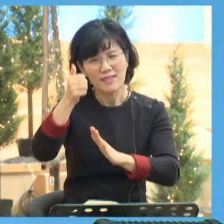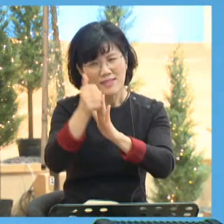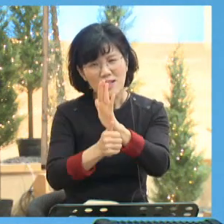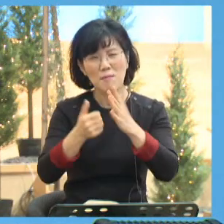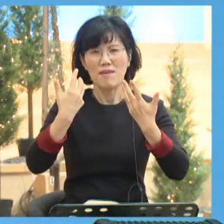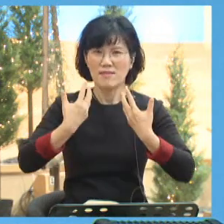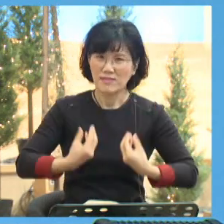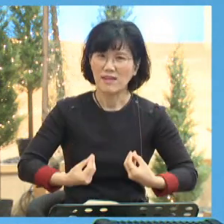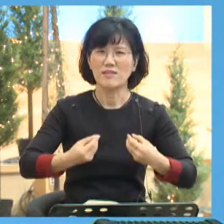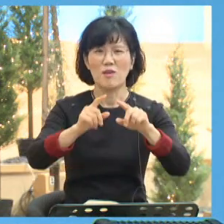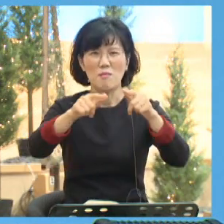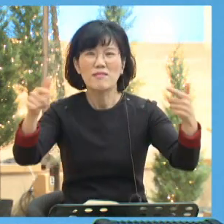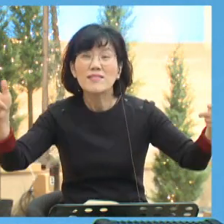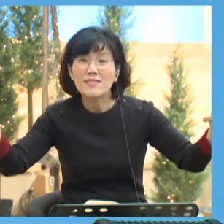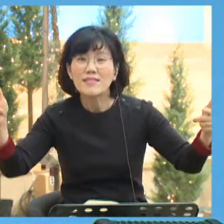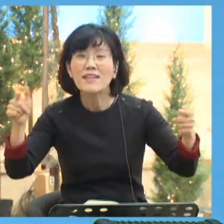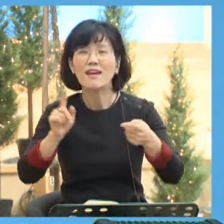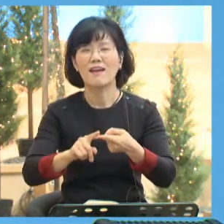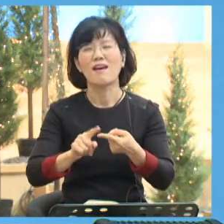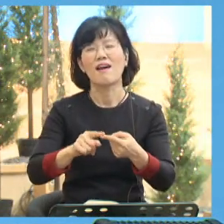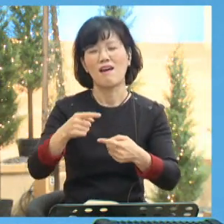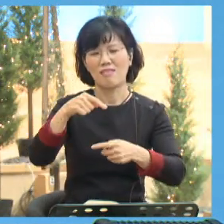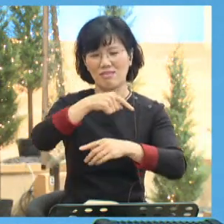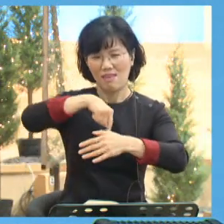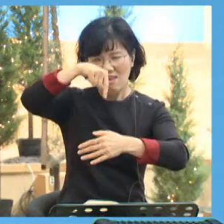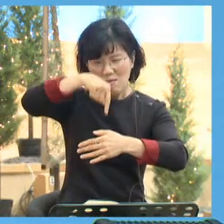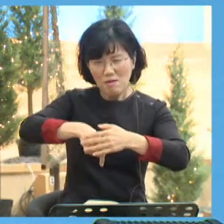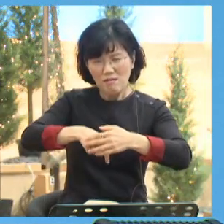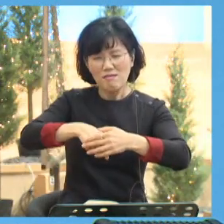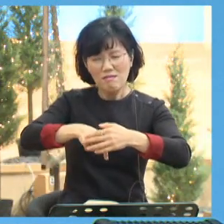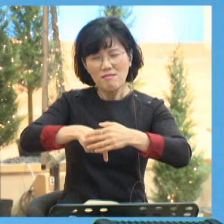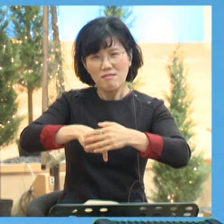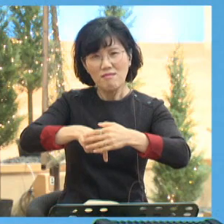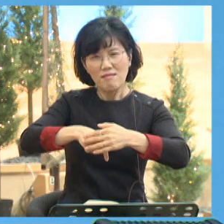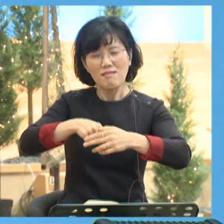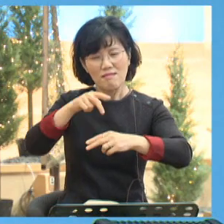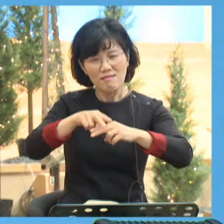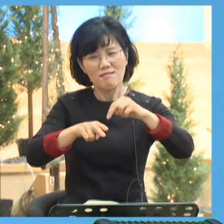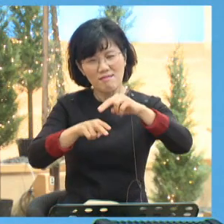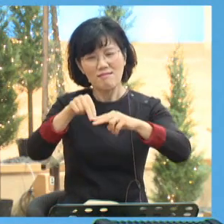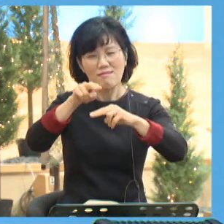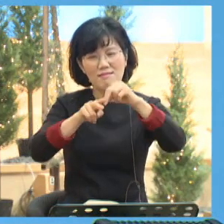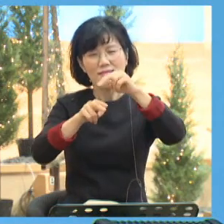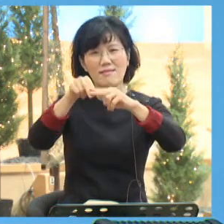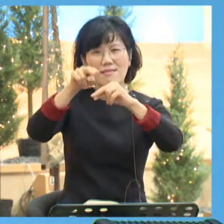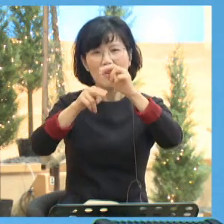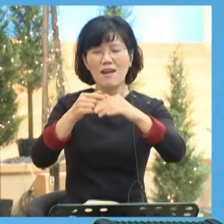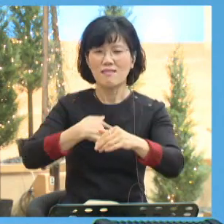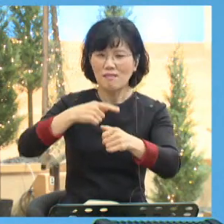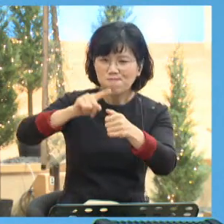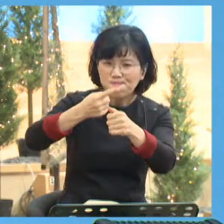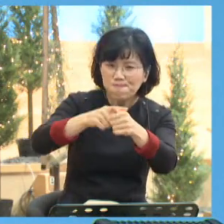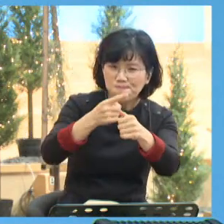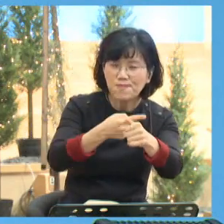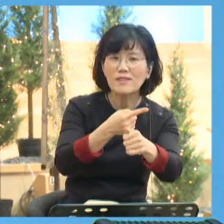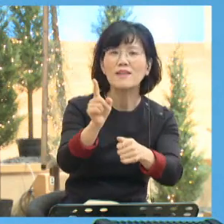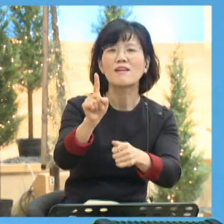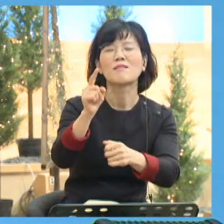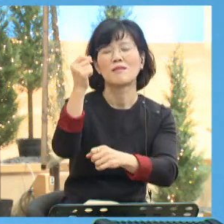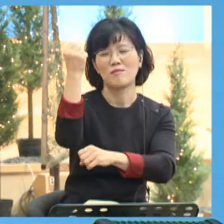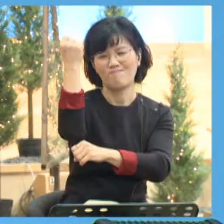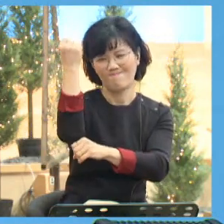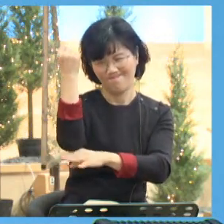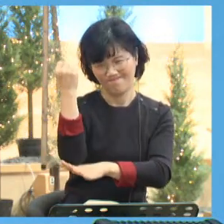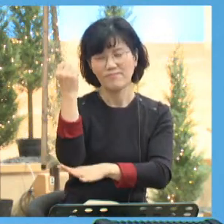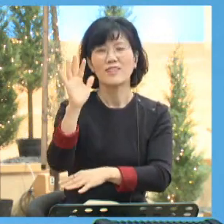좌절 뭐 이런 것들이 내면의 계속사업 면서 나도 모르는 사이에 게 우림 이렇게